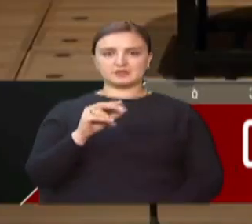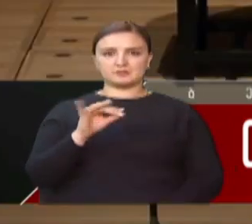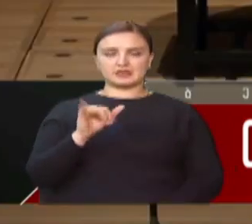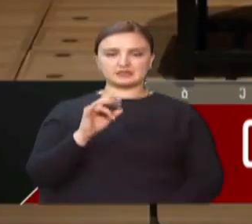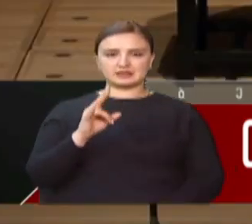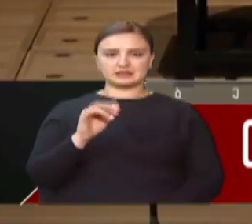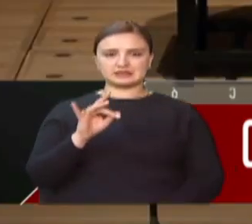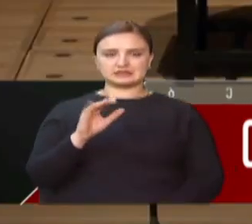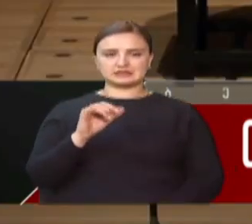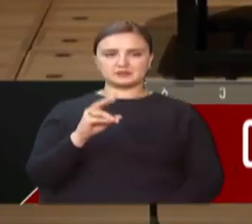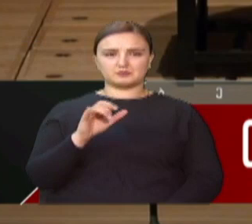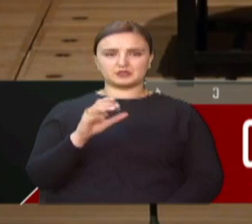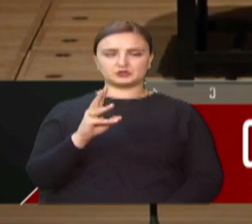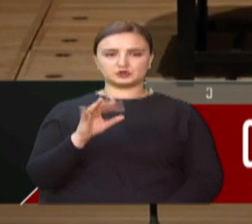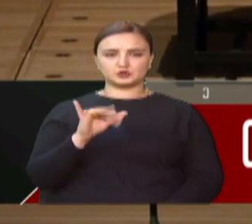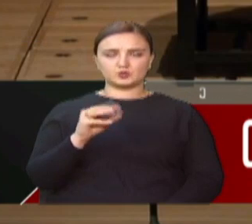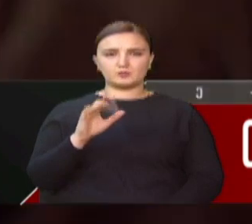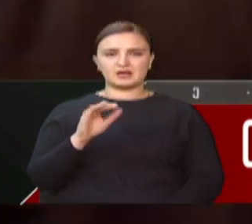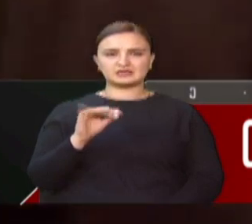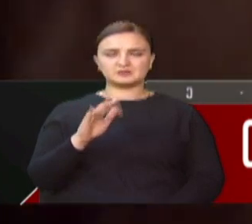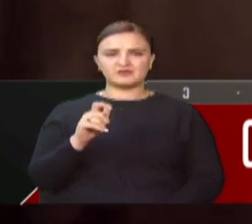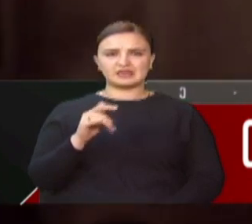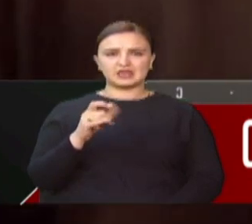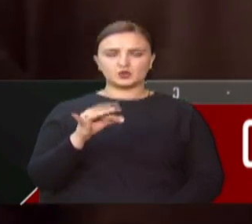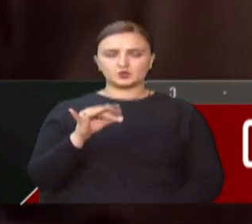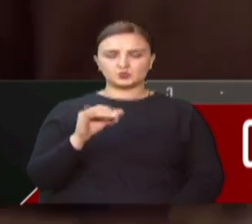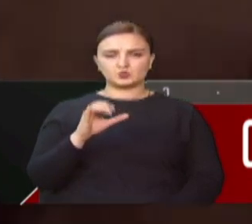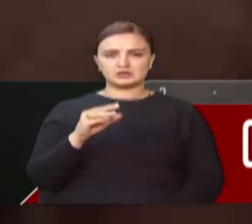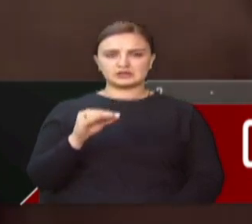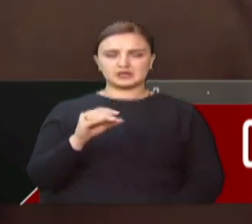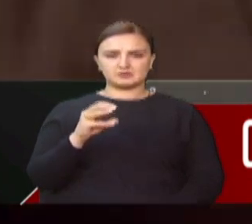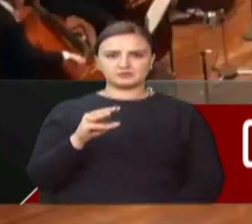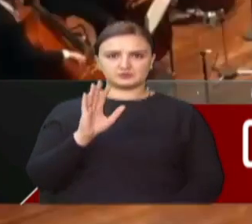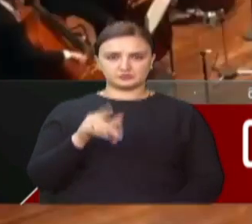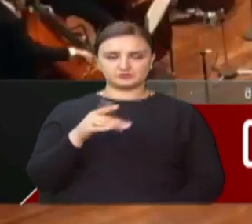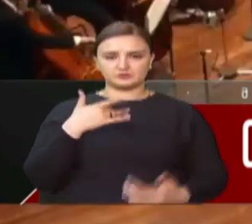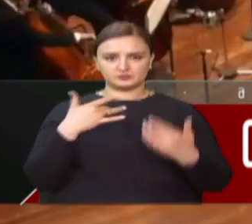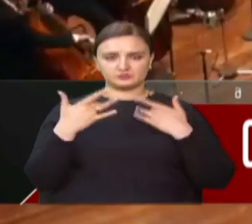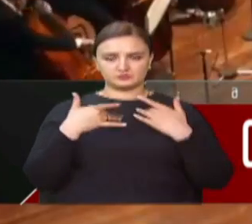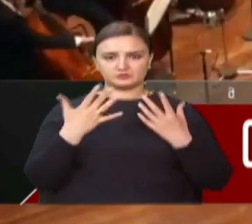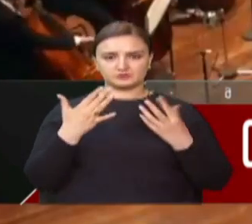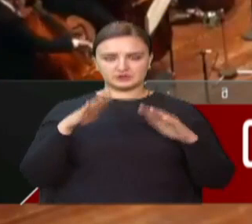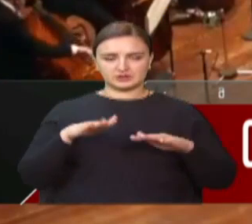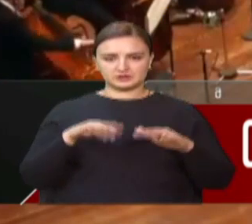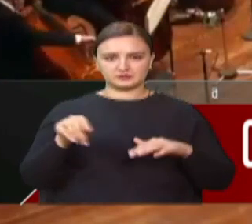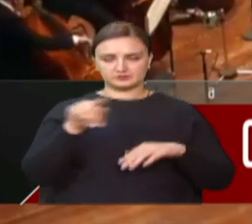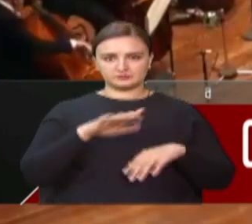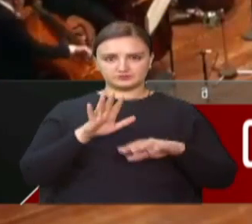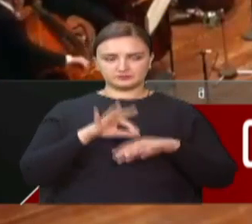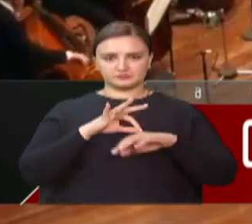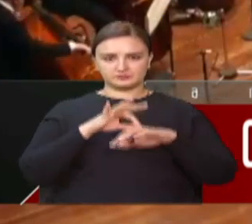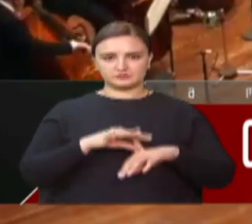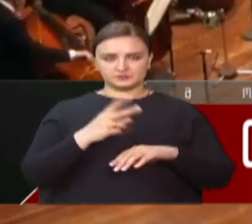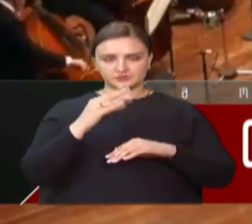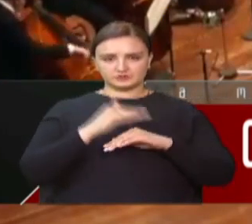ბაბაიანი, კრისტიან ბლეკშოუ, მაქსიმ ვენგეროვი და რუსტემ საიტკულოვი. კონცერტები რამდენიმე ლოკაციაზე გაიმართება,